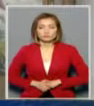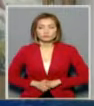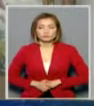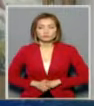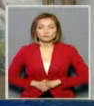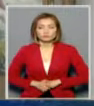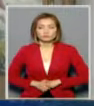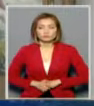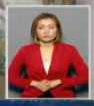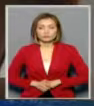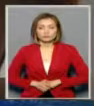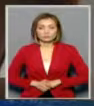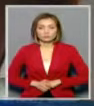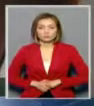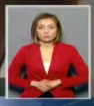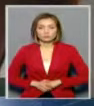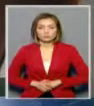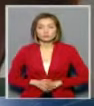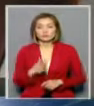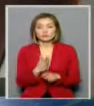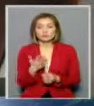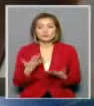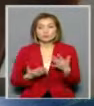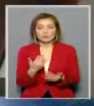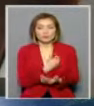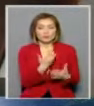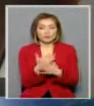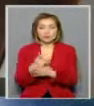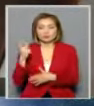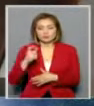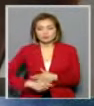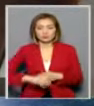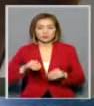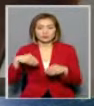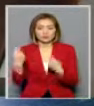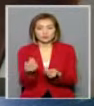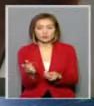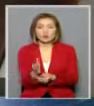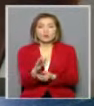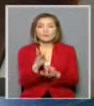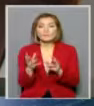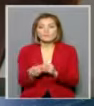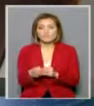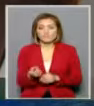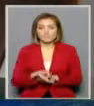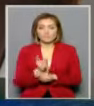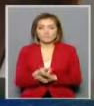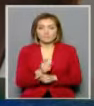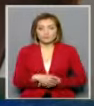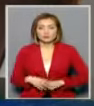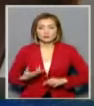населения. Есть такая поговорка: если хочешь помочь голодному, дай ему не рыбу, а дай